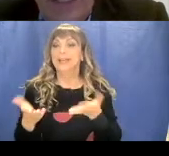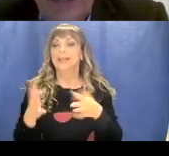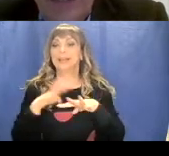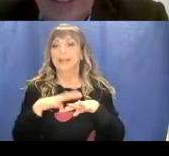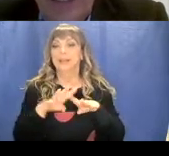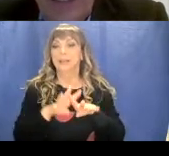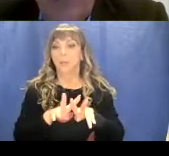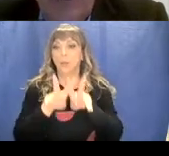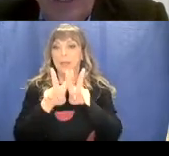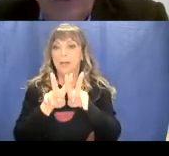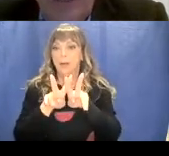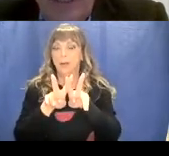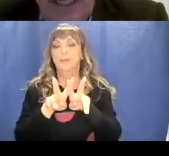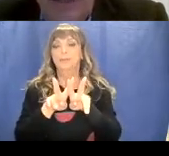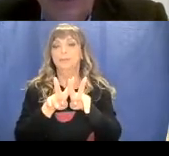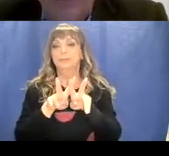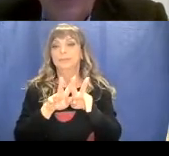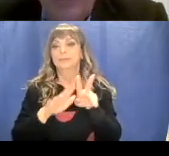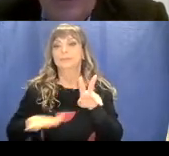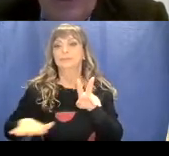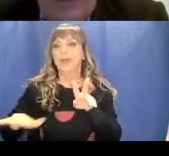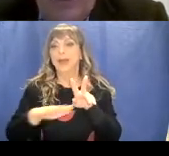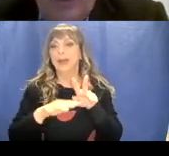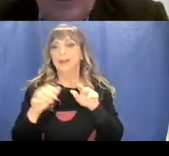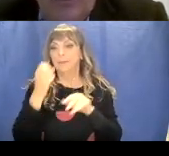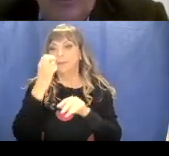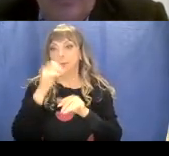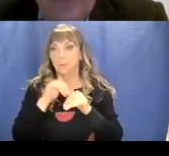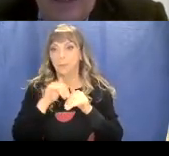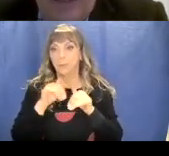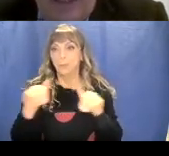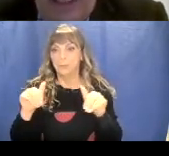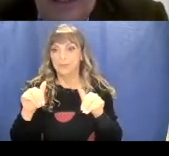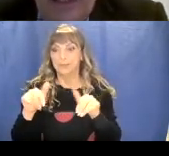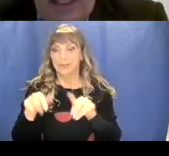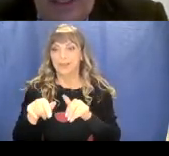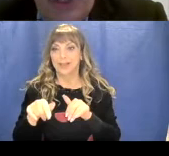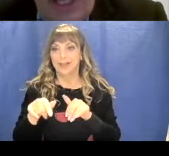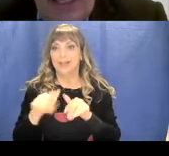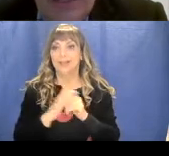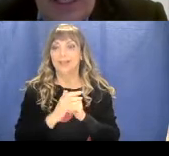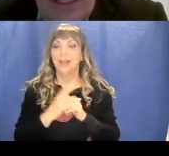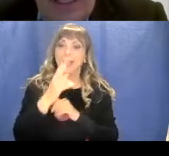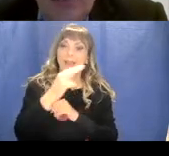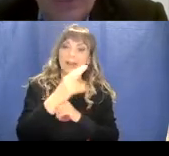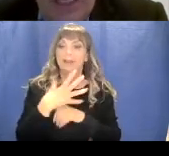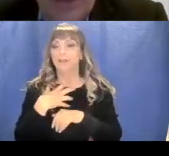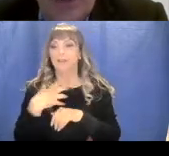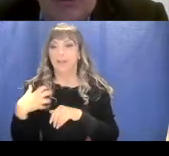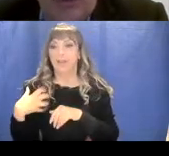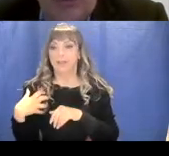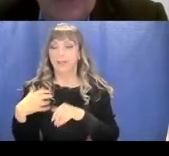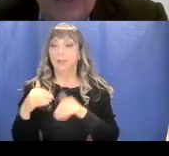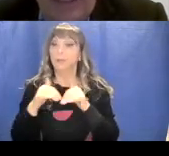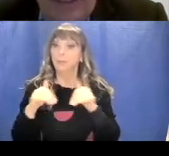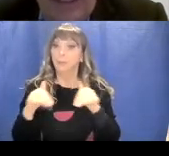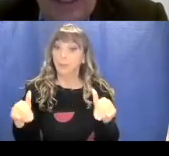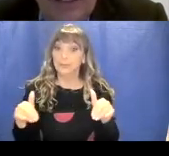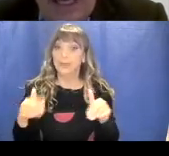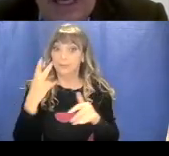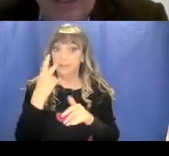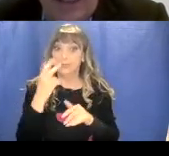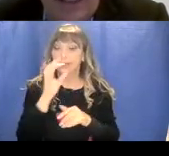musei dell'area fiorentina su arti e scienze i musei sono li vedete